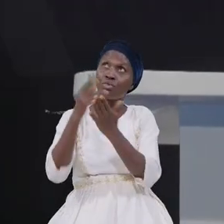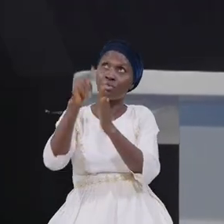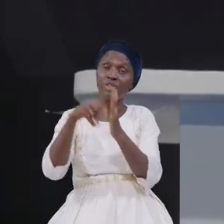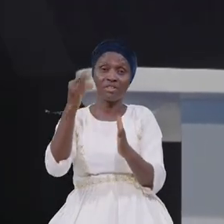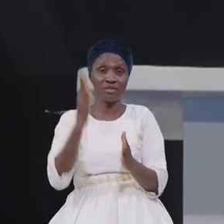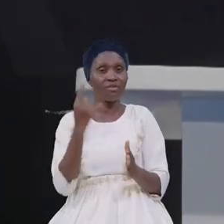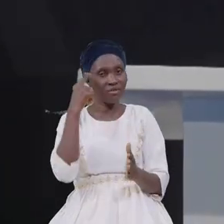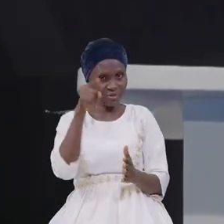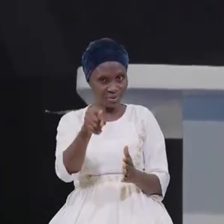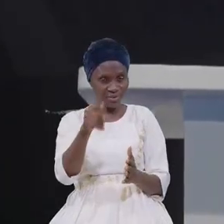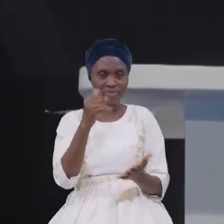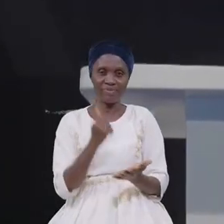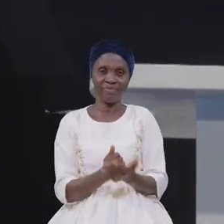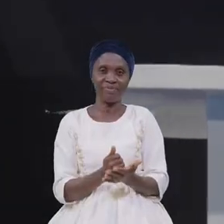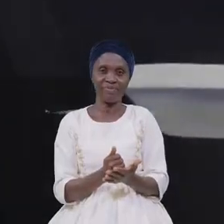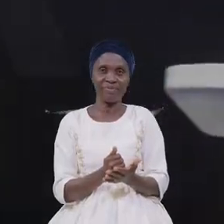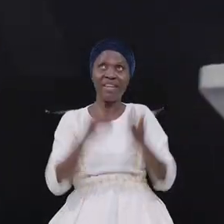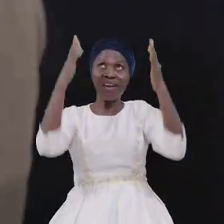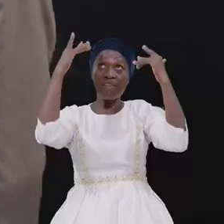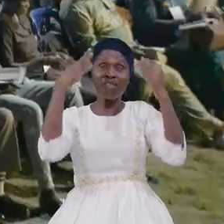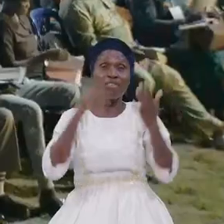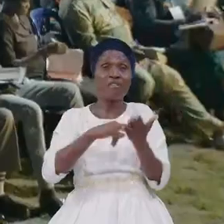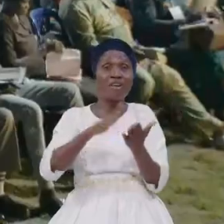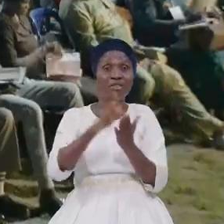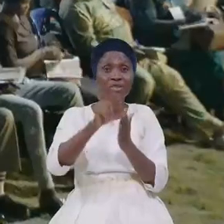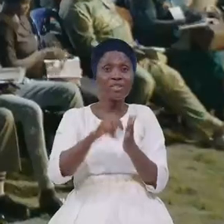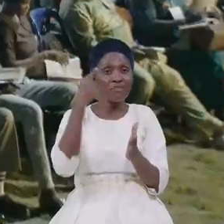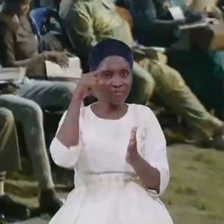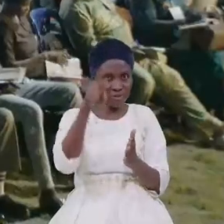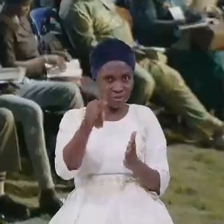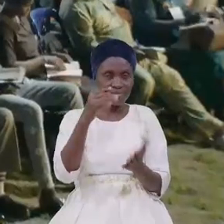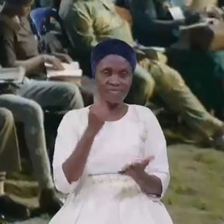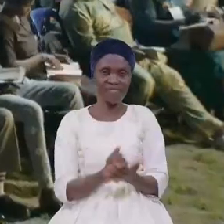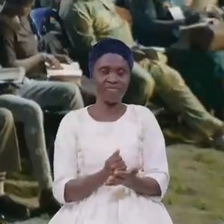vous. La pluie de la justice pour vous.